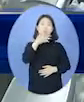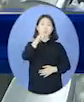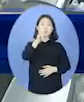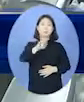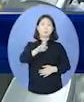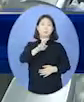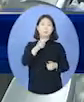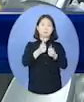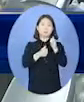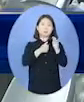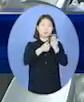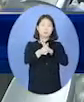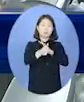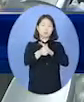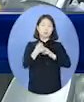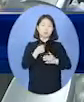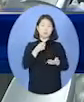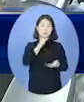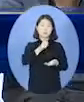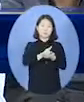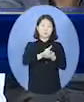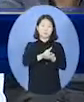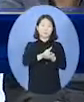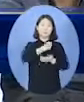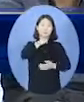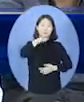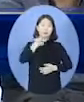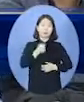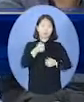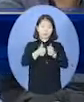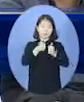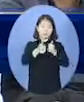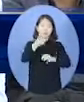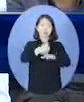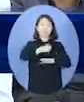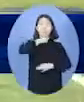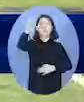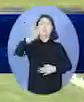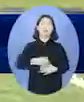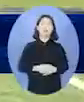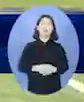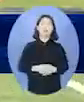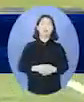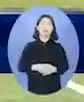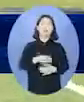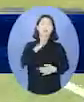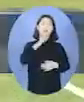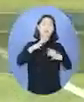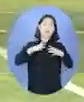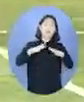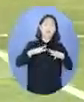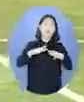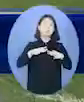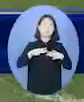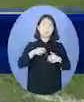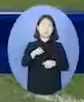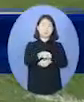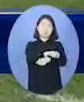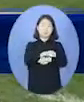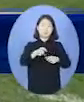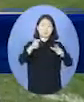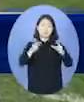선수가 헤딩슛을 성공시킨 후 후반전까지 팽팽한 공방전 끝에 승리하는 쾌거를 이뤘습니다.